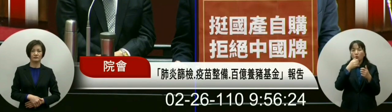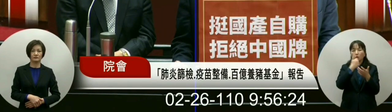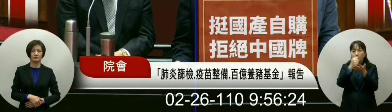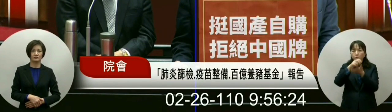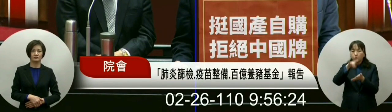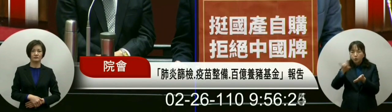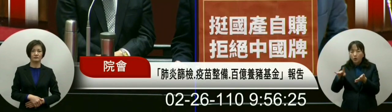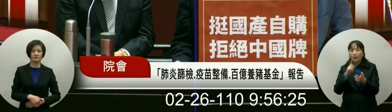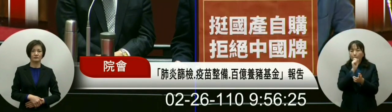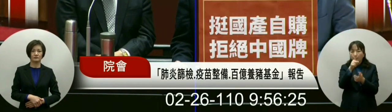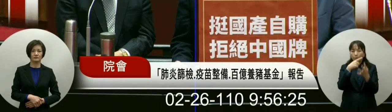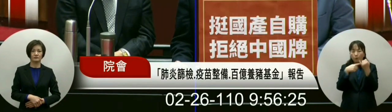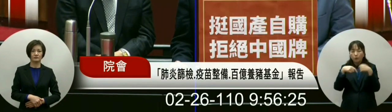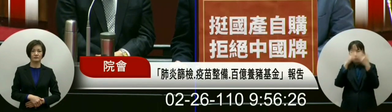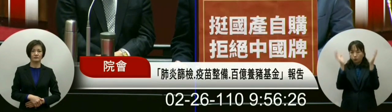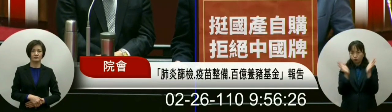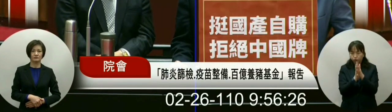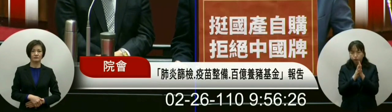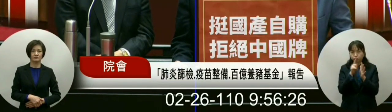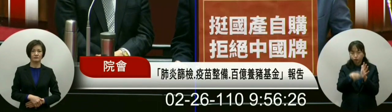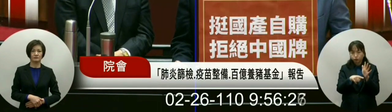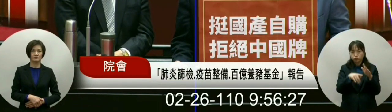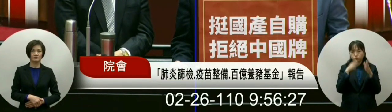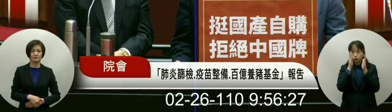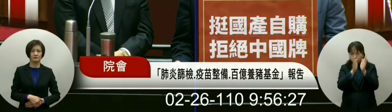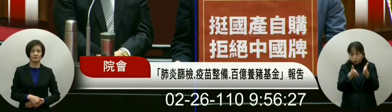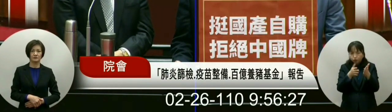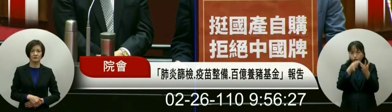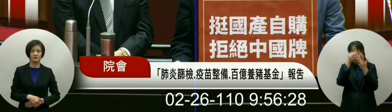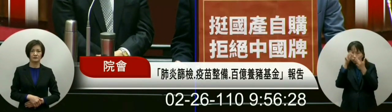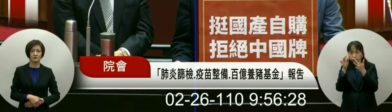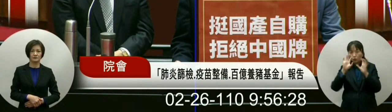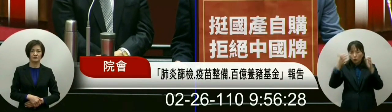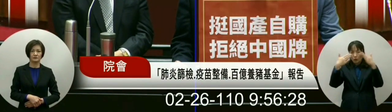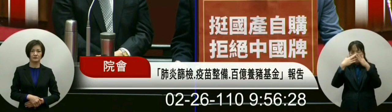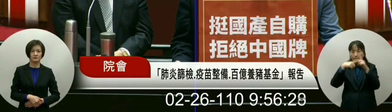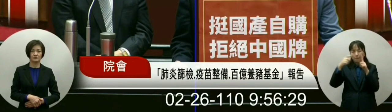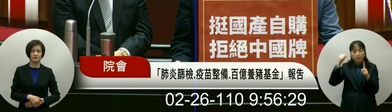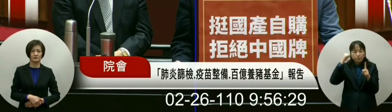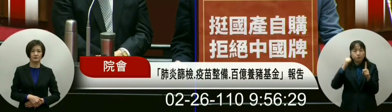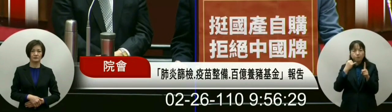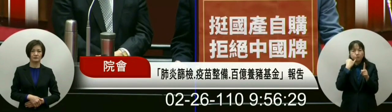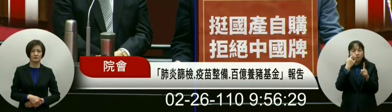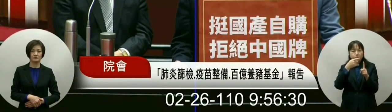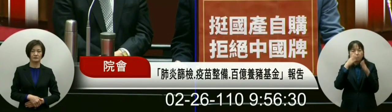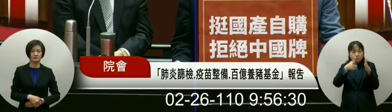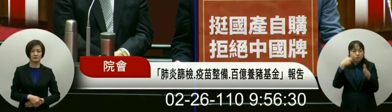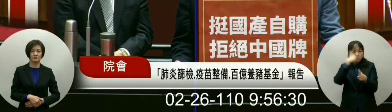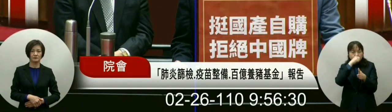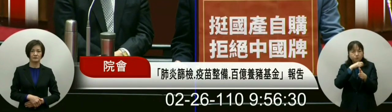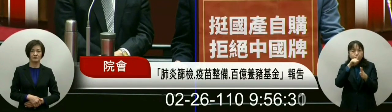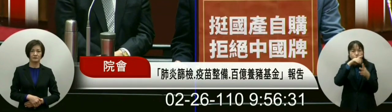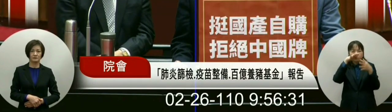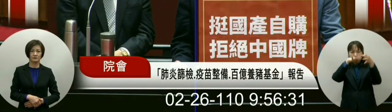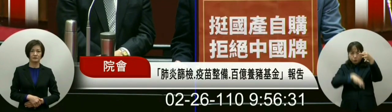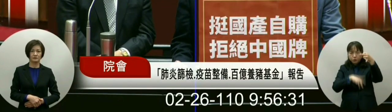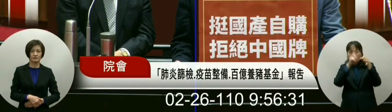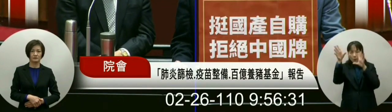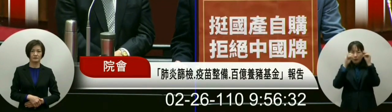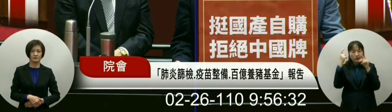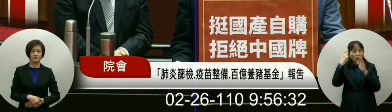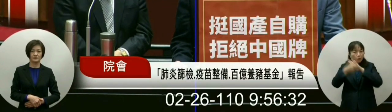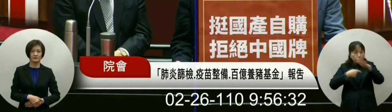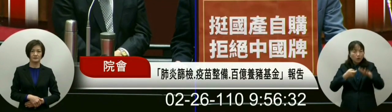对，啊，你共买偌济，啥物物件，伊全部拢有针对性的，用国家级的力量来针对台湾要客这个名单或者是资